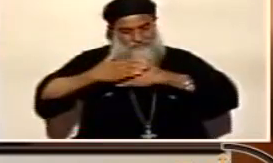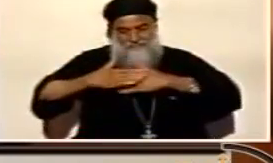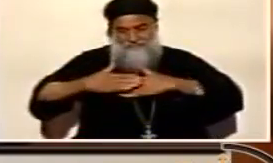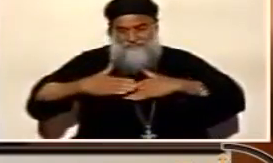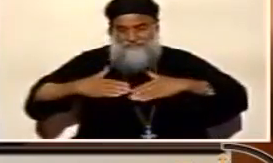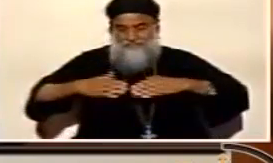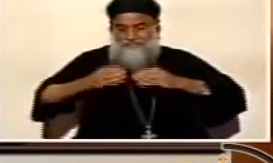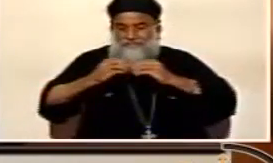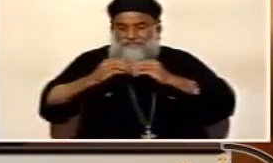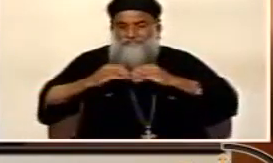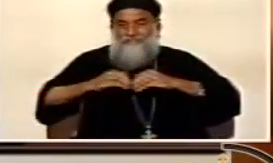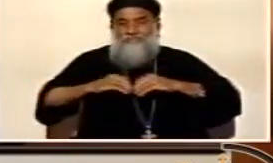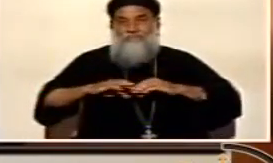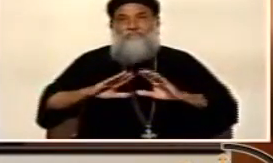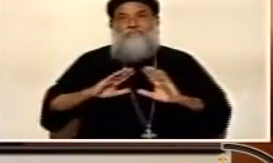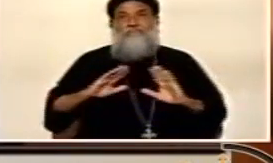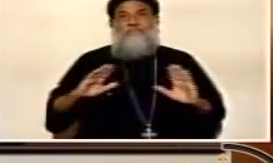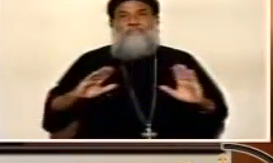قابل